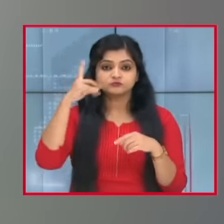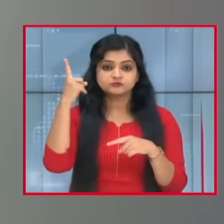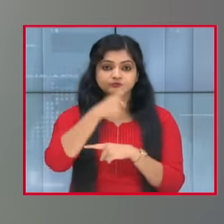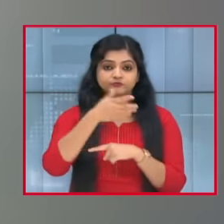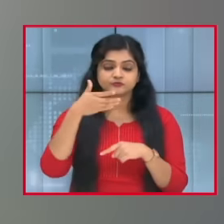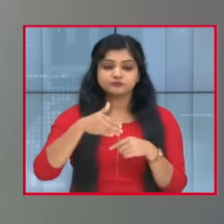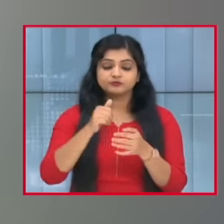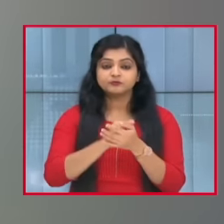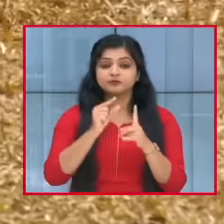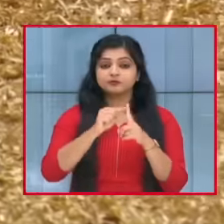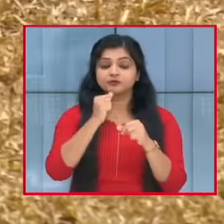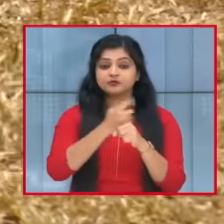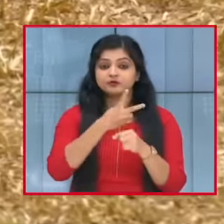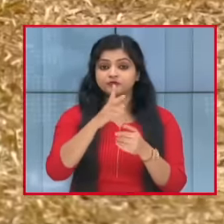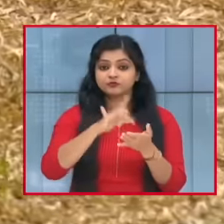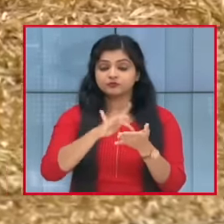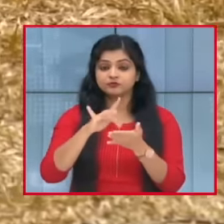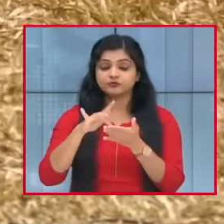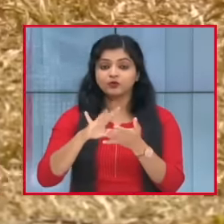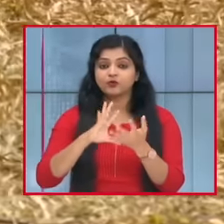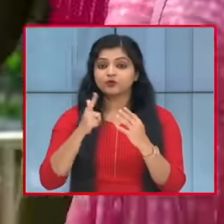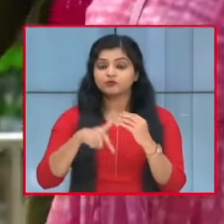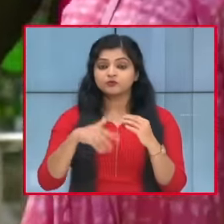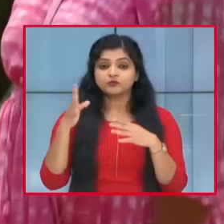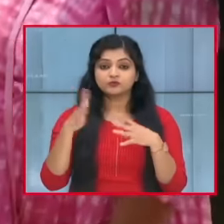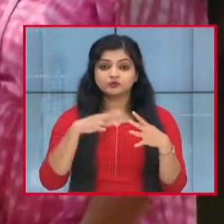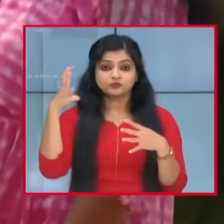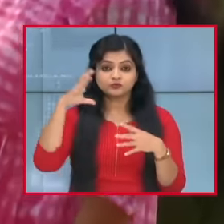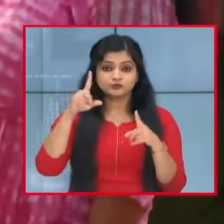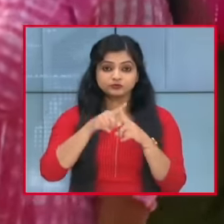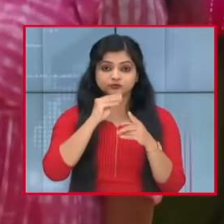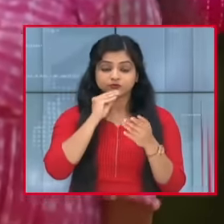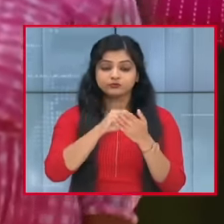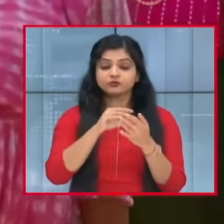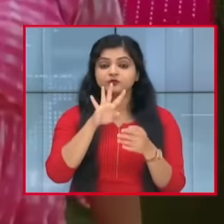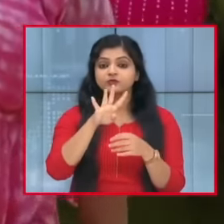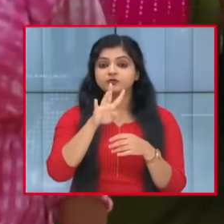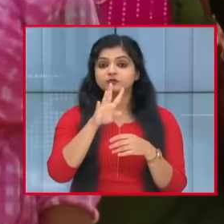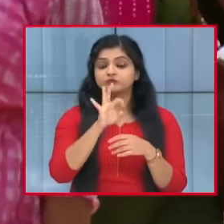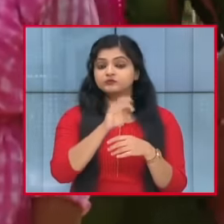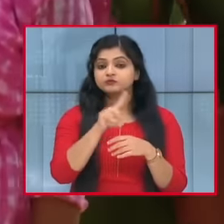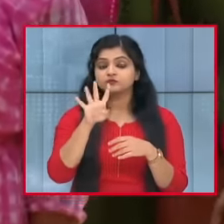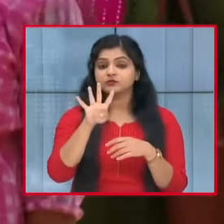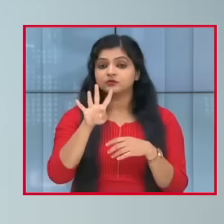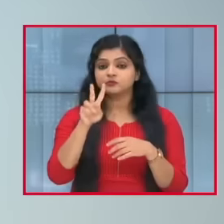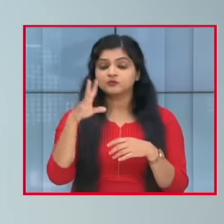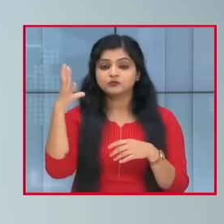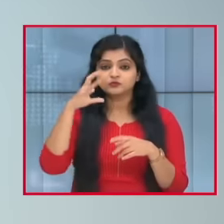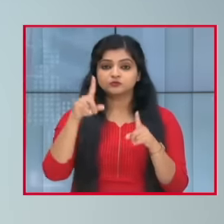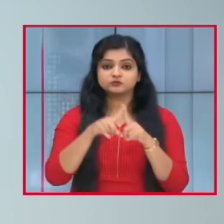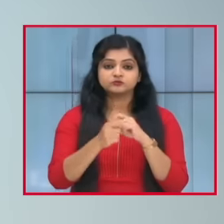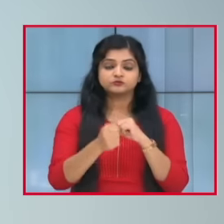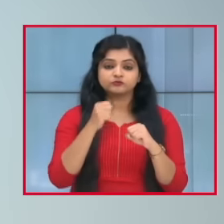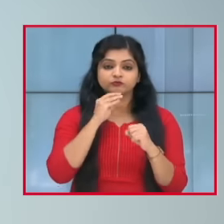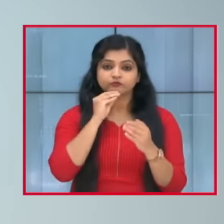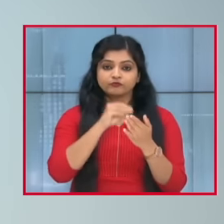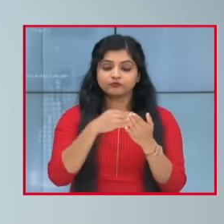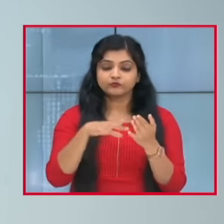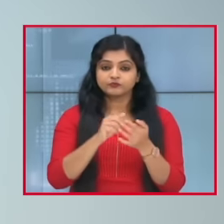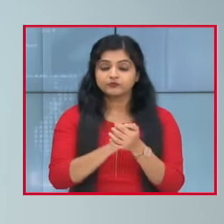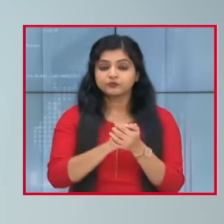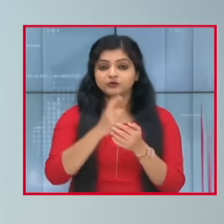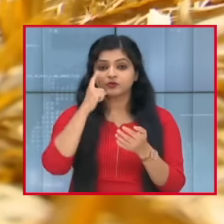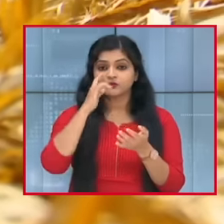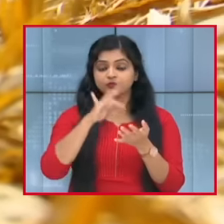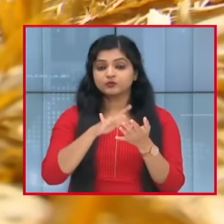വിവിധ മേഖലകളിലെ 11 ഓട്ടോമാറ്റിക് വെതർ സ്റ്റേഷനുകളിൽ ഇന്ന് 40 മുതൽ 42 ഡിഗ്രി സെൽഷ്യസ് വരെ ചൂട് രേഖപ്പെടുത്തി. അയ്യങ്കുന്ന്, കണ്ണൂർ, AP,